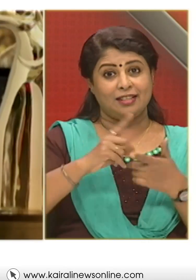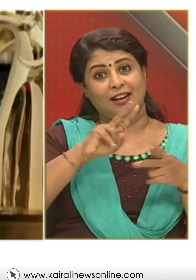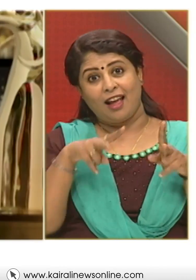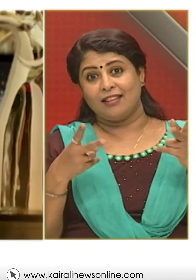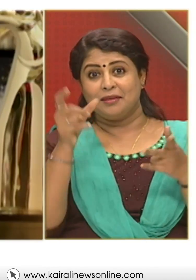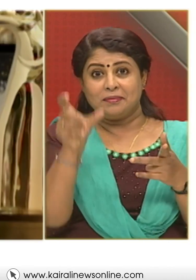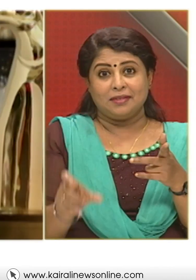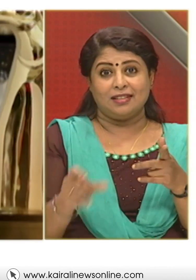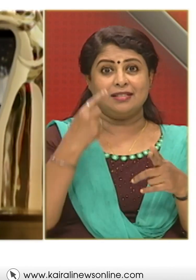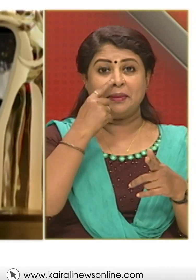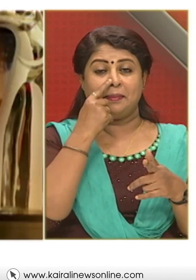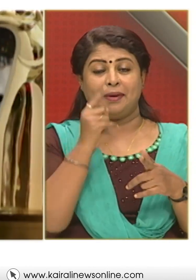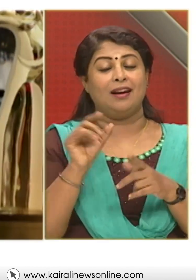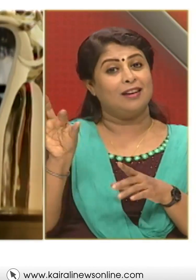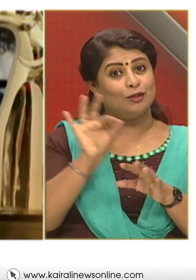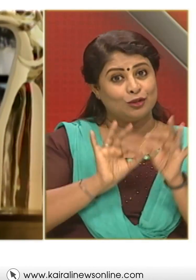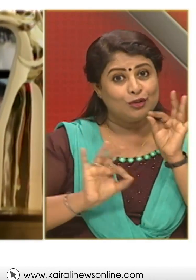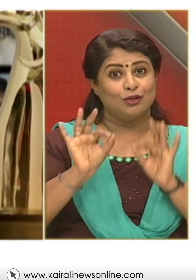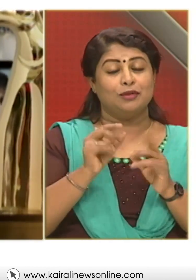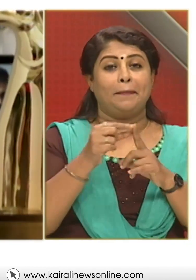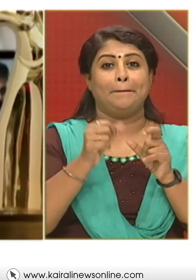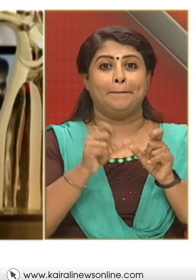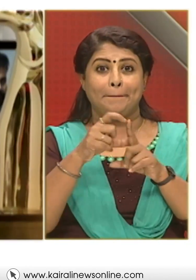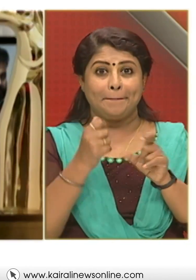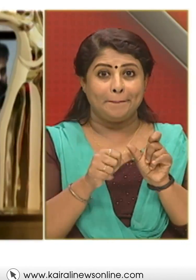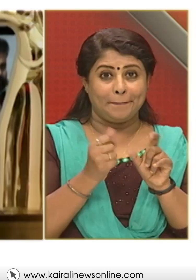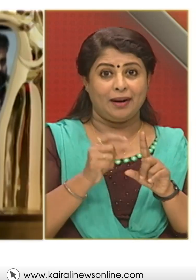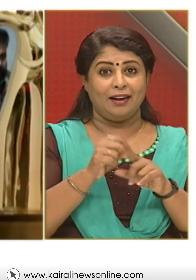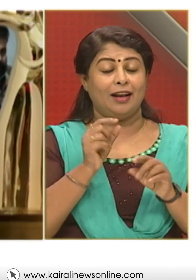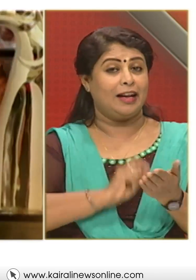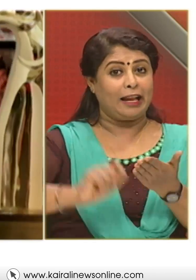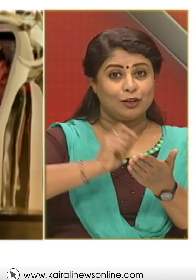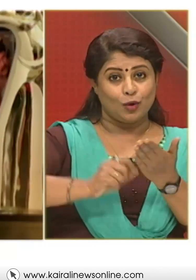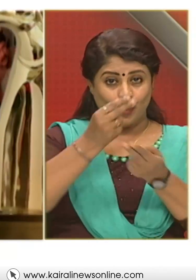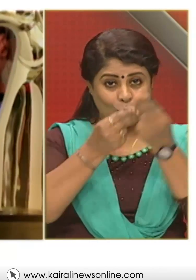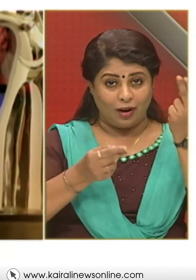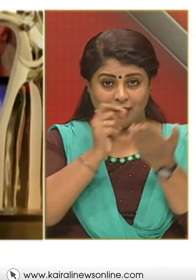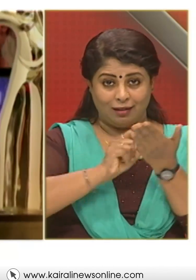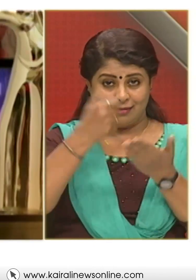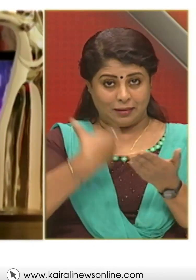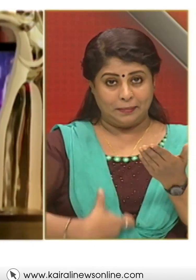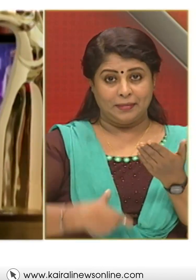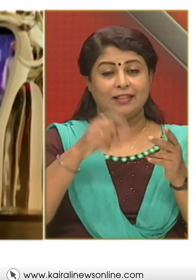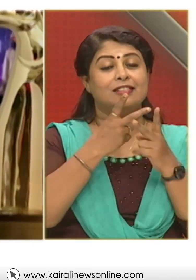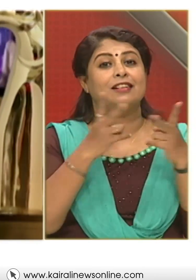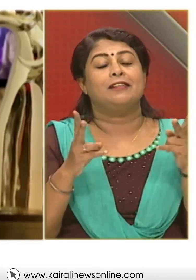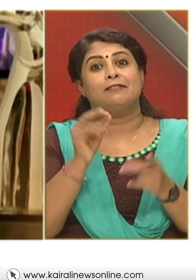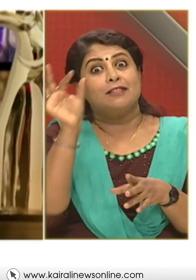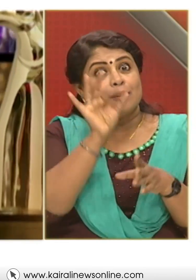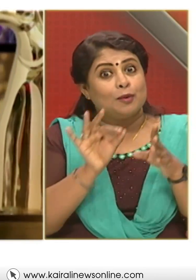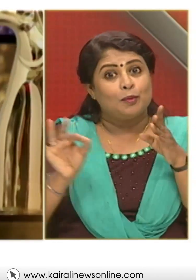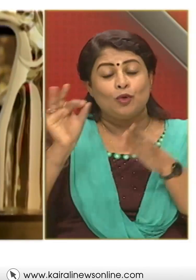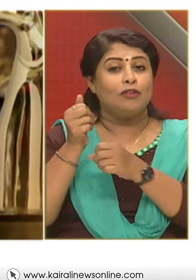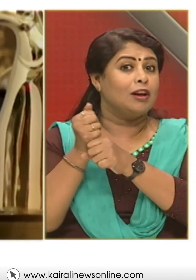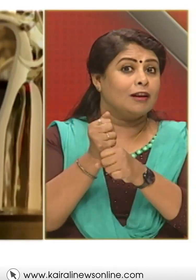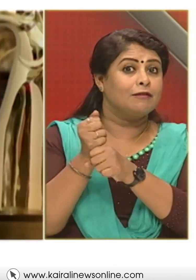സ്വഭാവനടിയായും തിരഞ്ഞെടുക്കപ്പെട്ടു പടാ സിനിമയിലൂടെ കമൽ കെ എം മികച്ച കഥാകൃത്തായി ഇലവീഴ പൂഞ്ചിറ വഴക്ക് എന്നിവയിലൂടെ മനേഷ് മാധവൻ